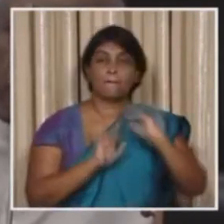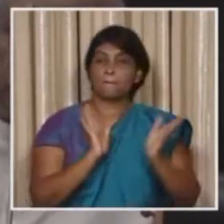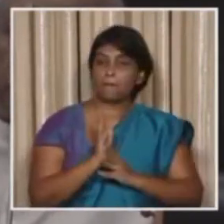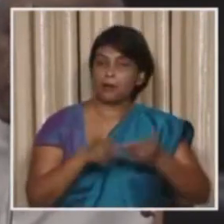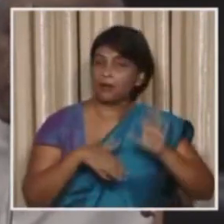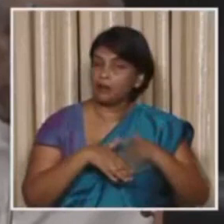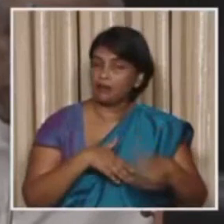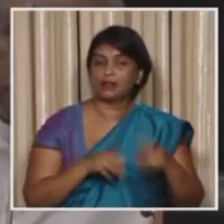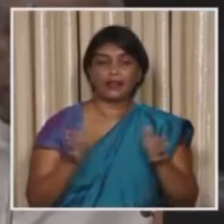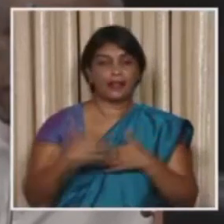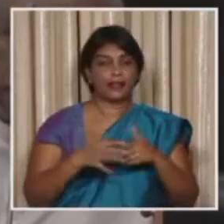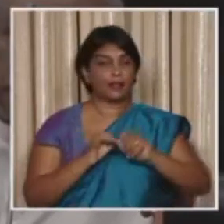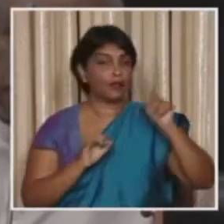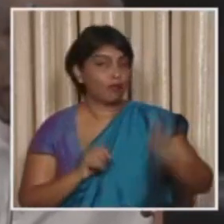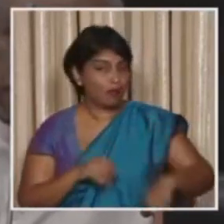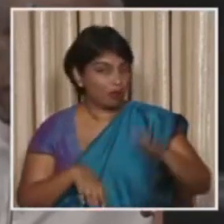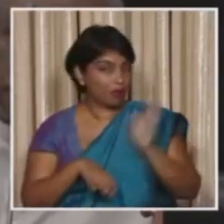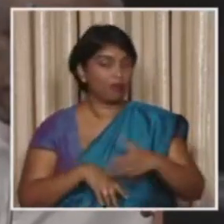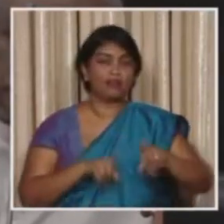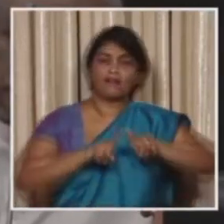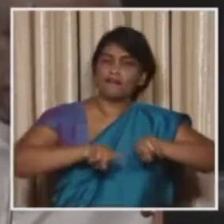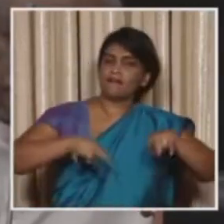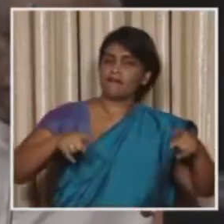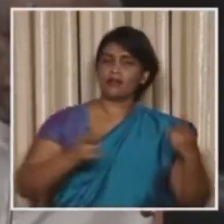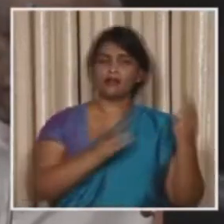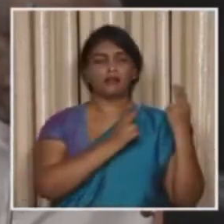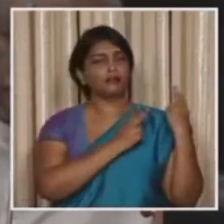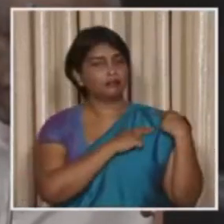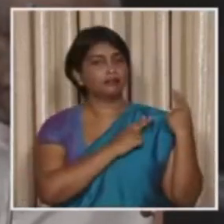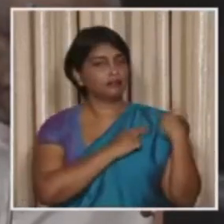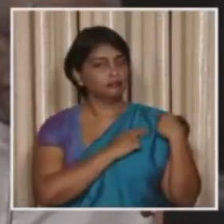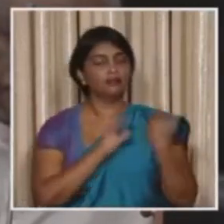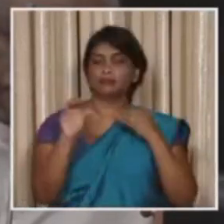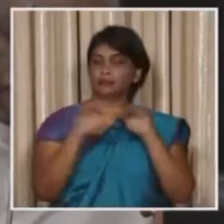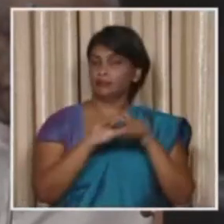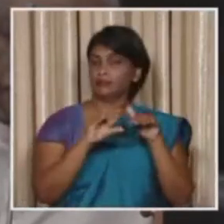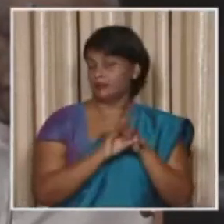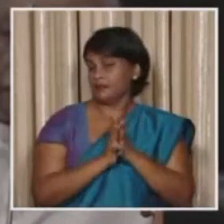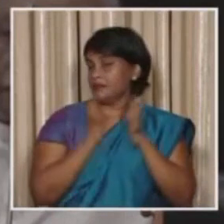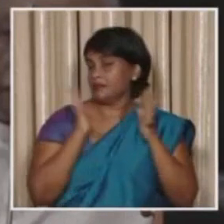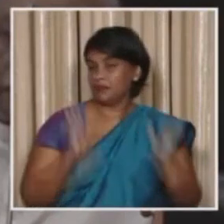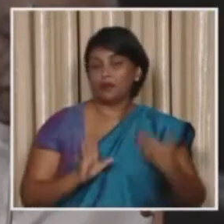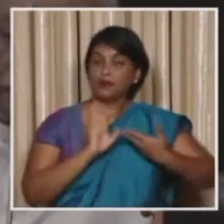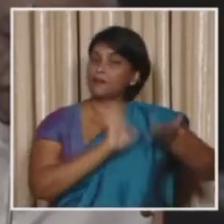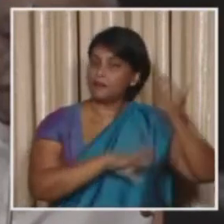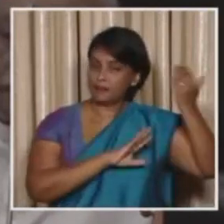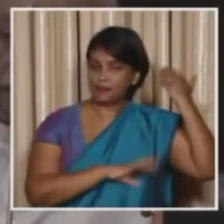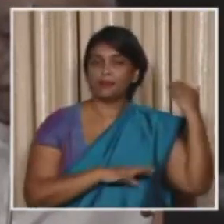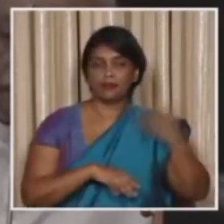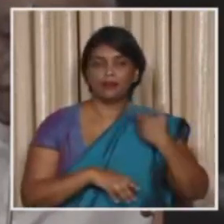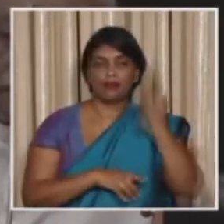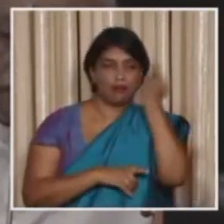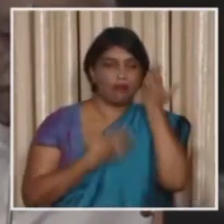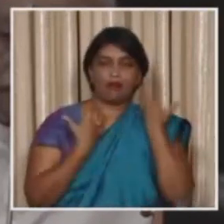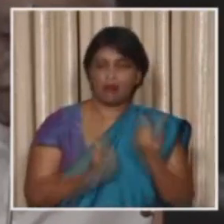ධුරයට, කැබිනට් මණ්ඩලයට, වෙනත් වගකීවුතු තනතුරු වලට පත් වූ අවස්ථා ගණනාවක් අතීතයෙන් අපට සොයා